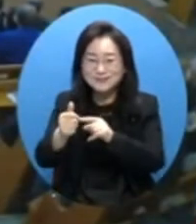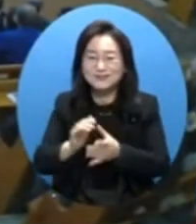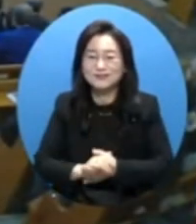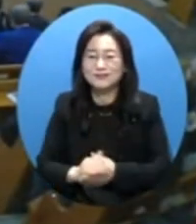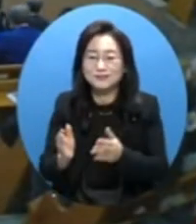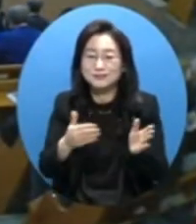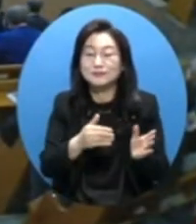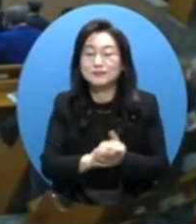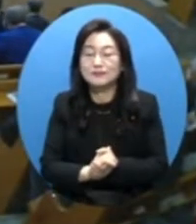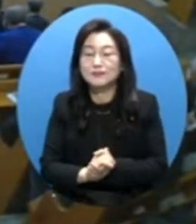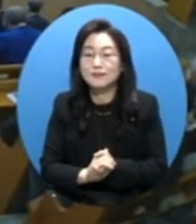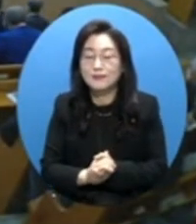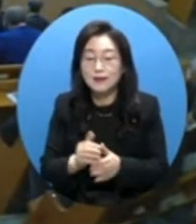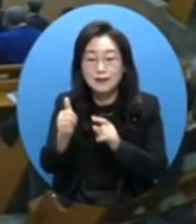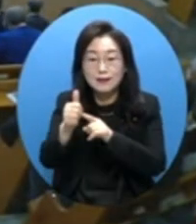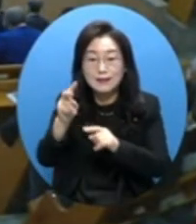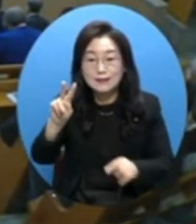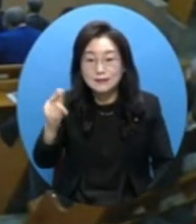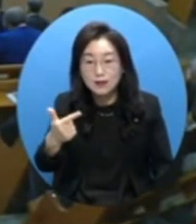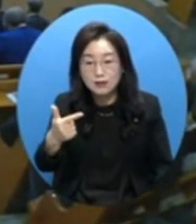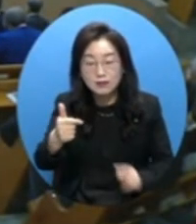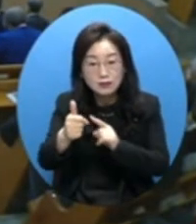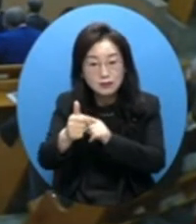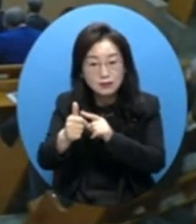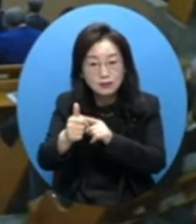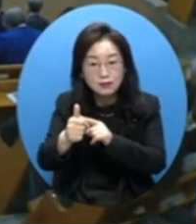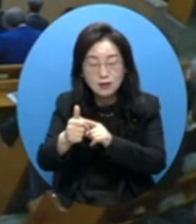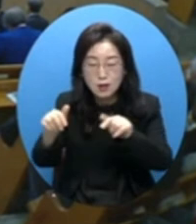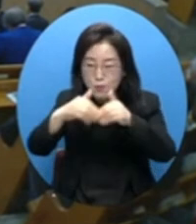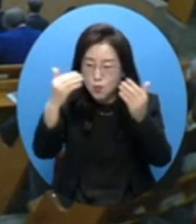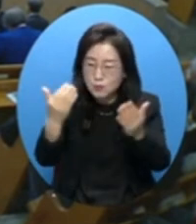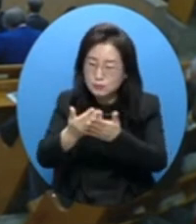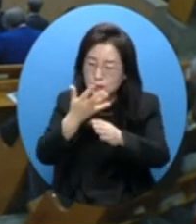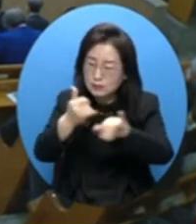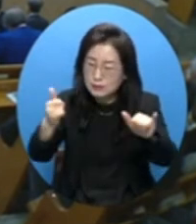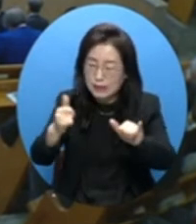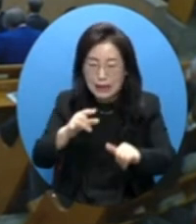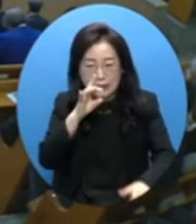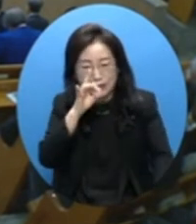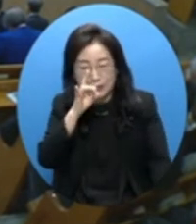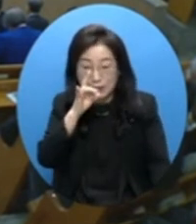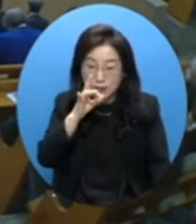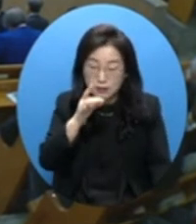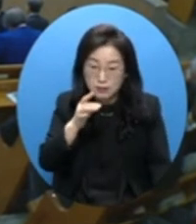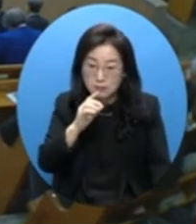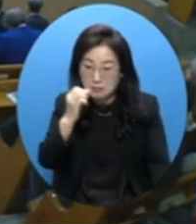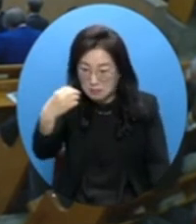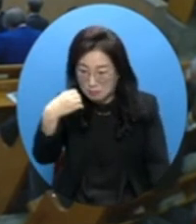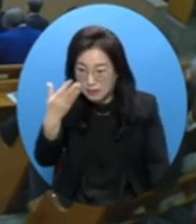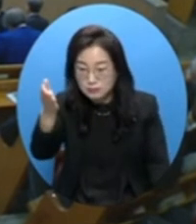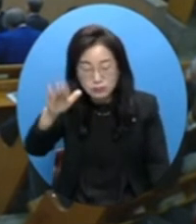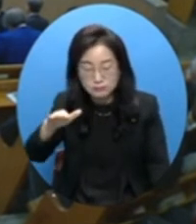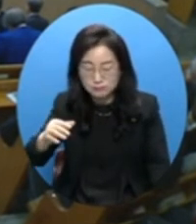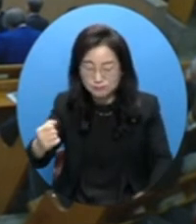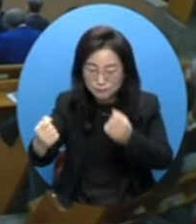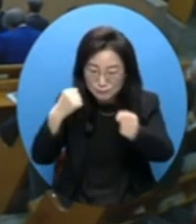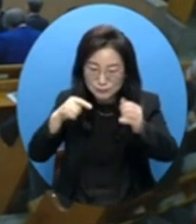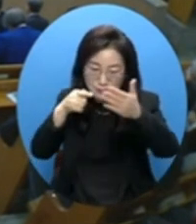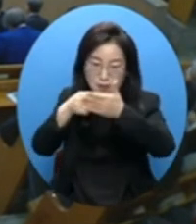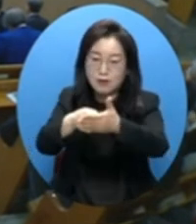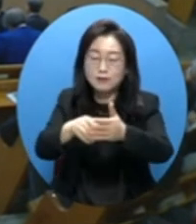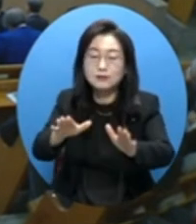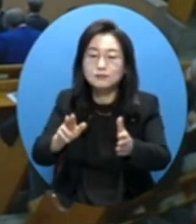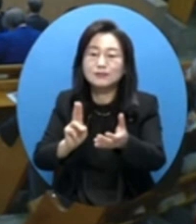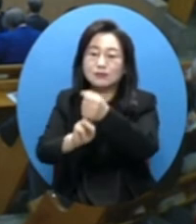이 현승훈 의장은 모두가 안 된다고 하는 불가능의 요단강을 믿음으로 건넜습니다 지금도 기도를